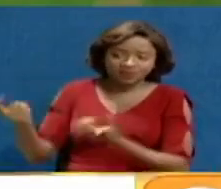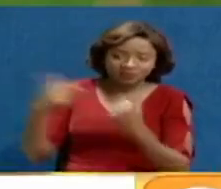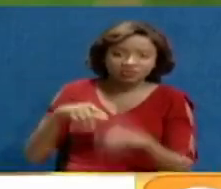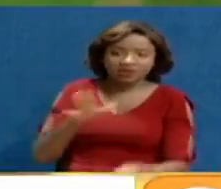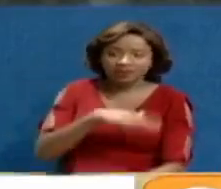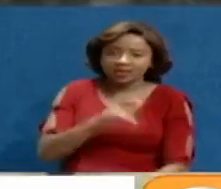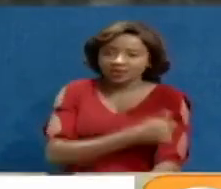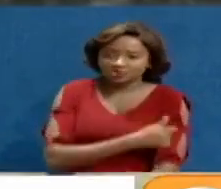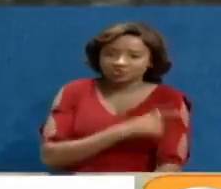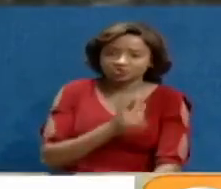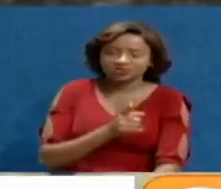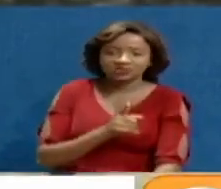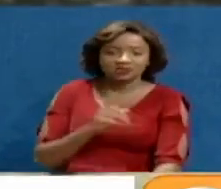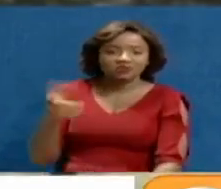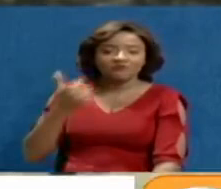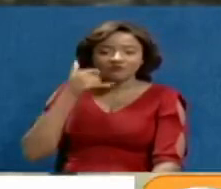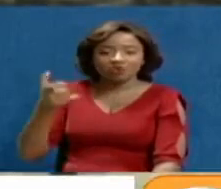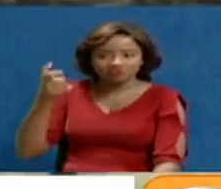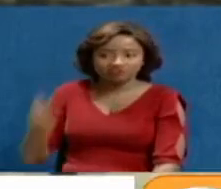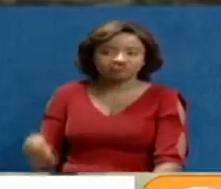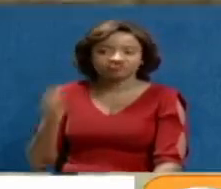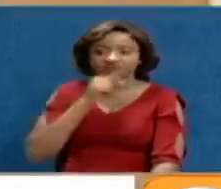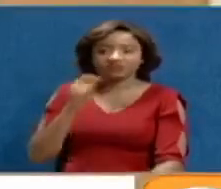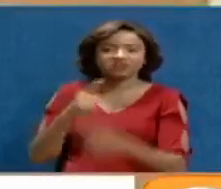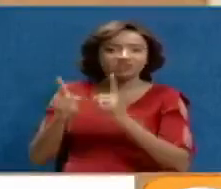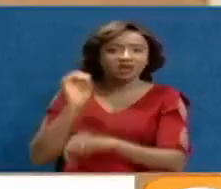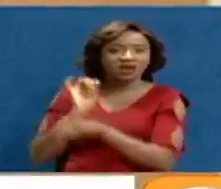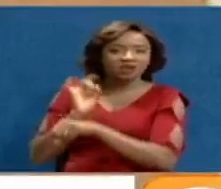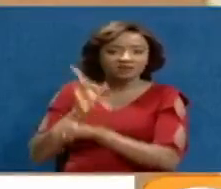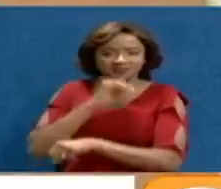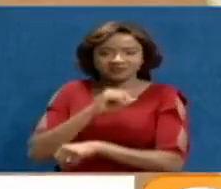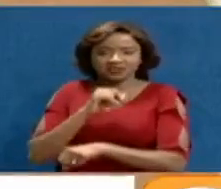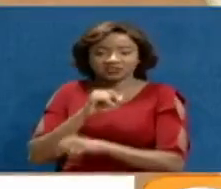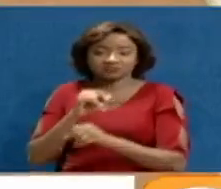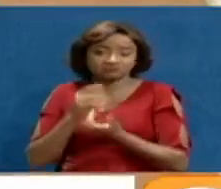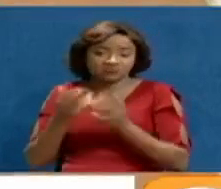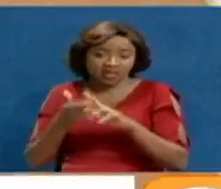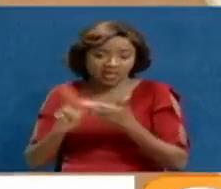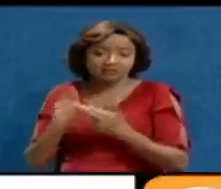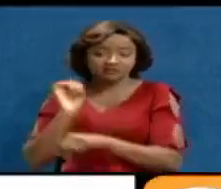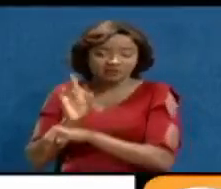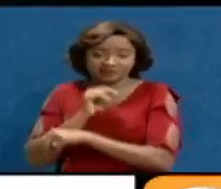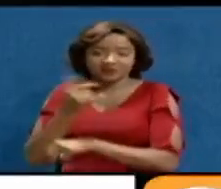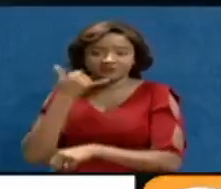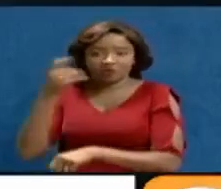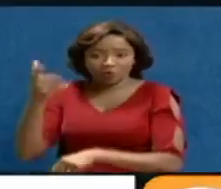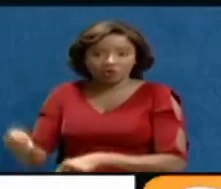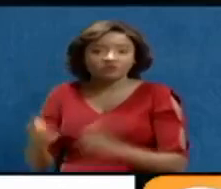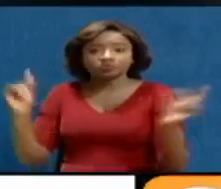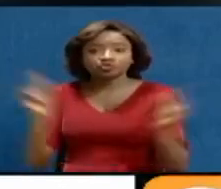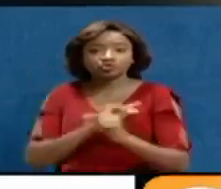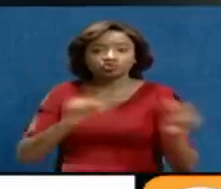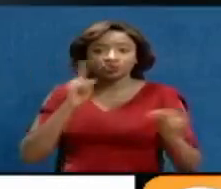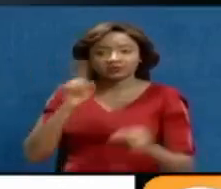nayo matibabu. She switched off her phone upon advice by an in-law. Not long after, a delegation was outside